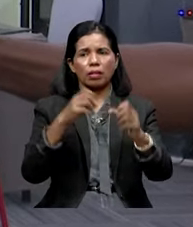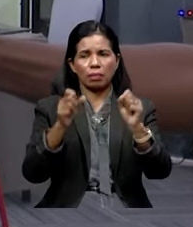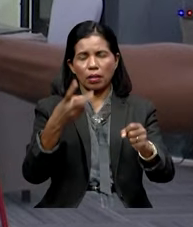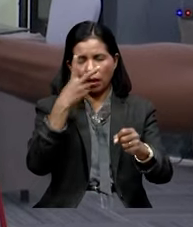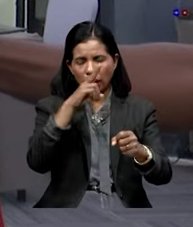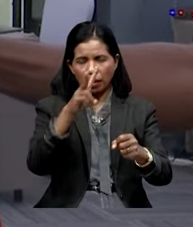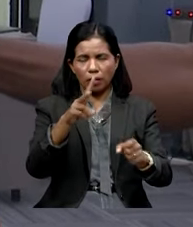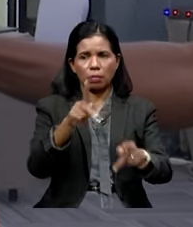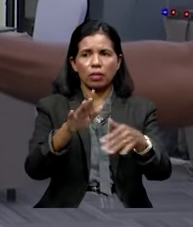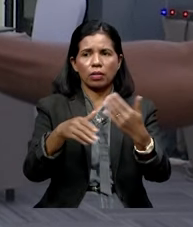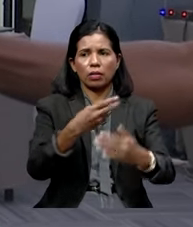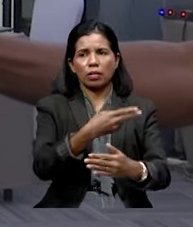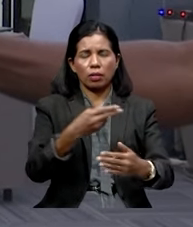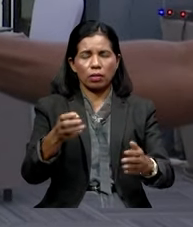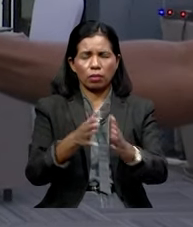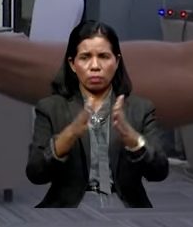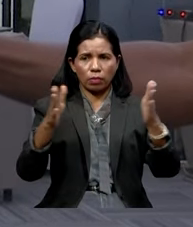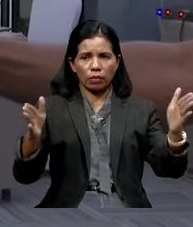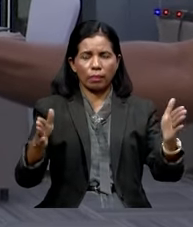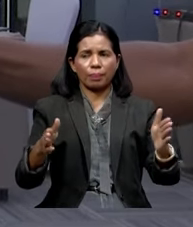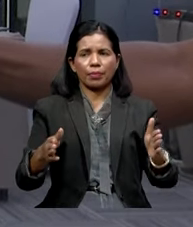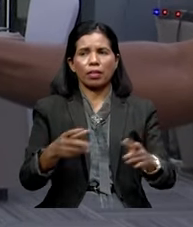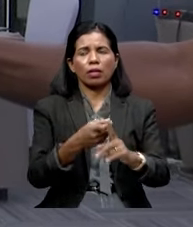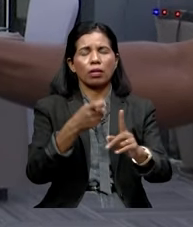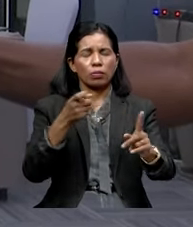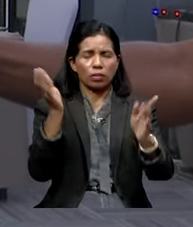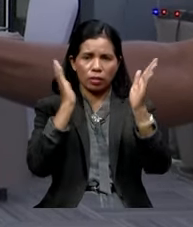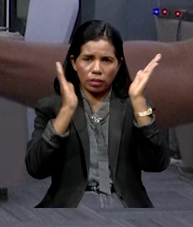musp Indonesia Mayor